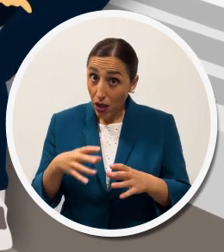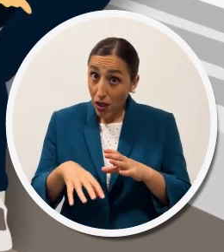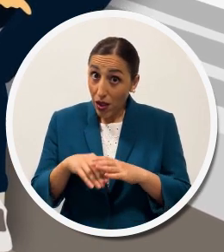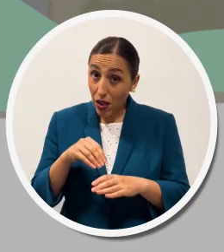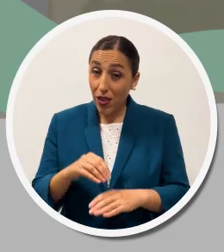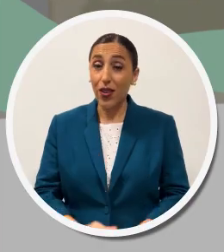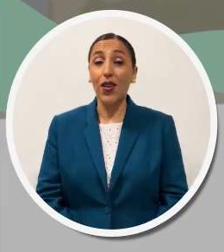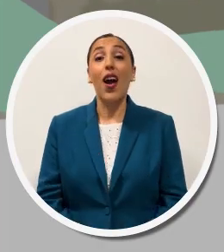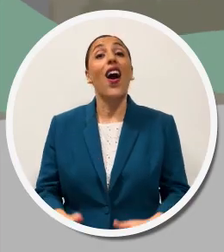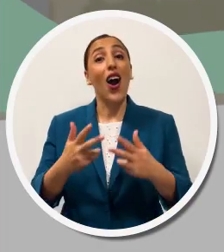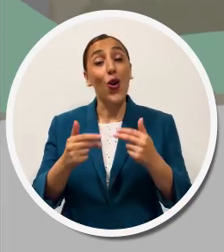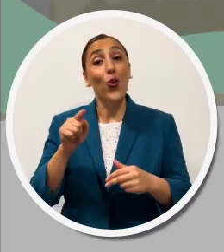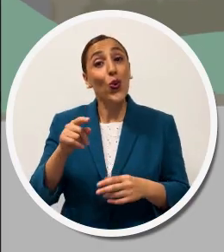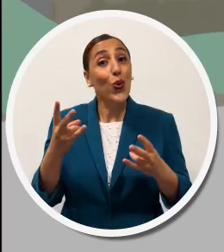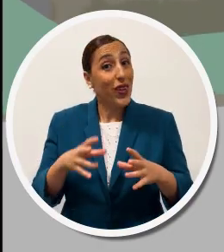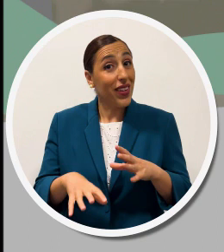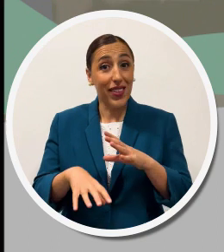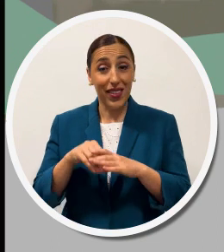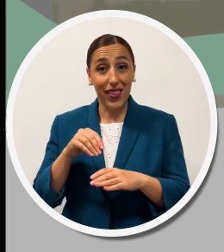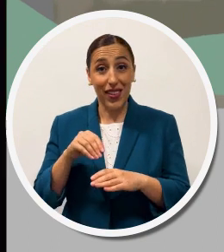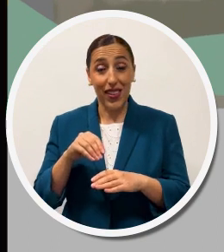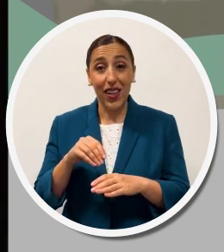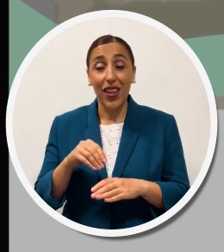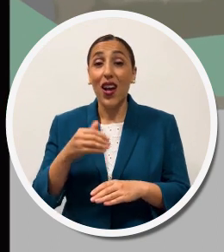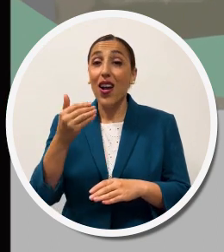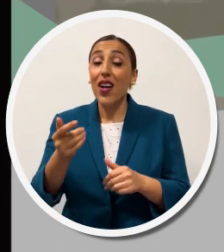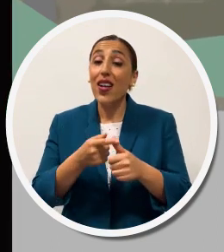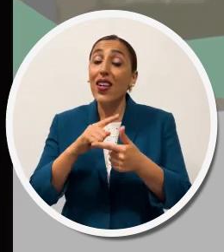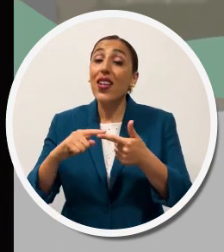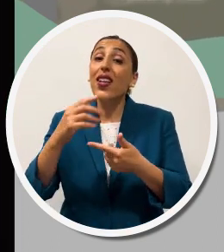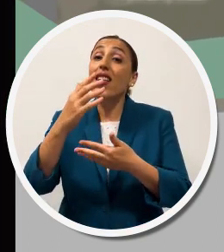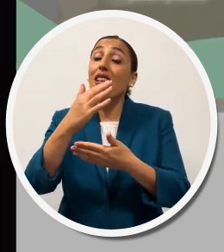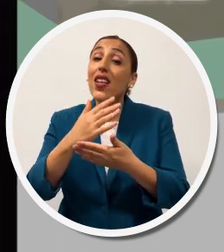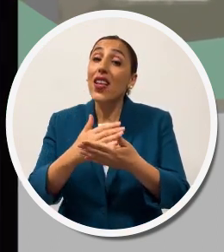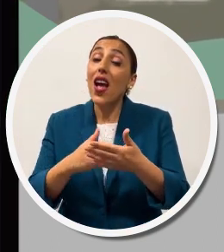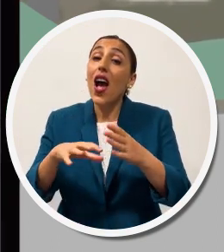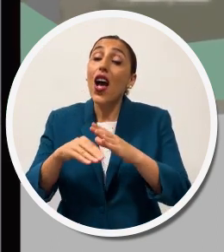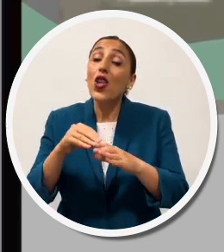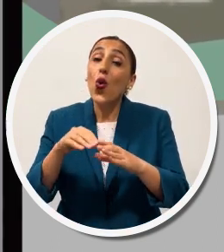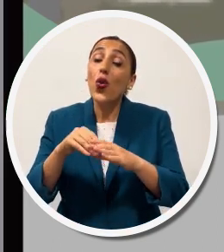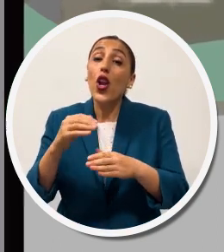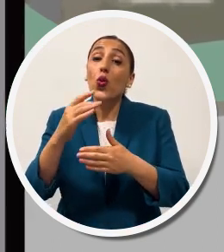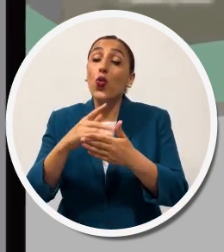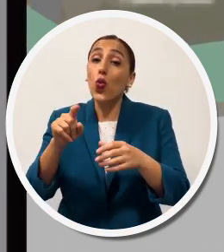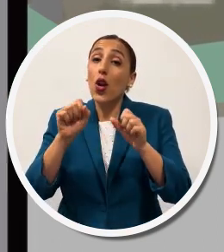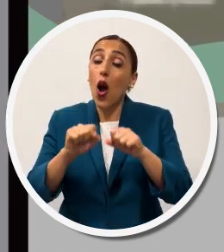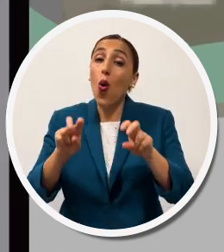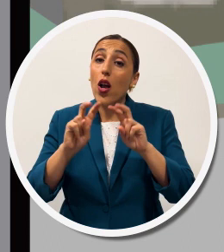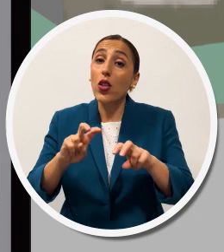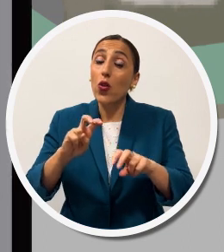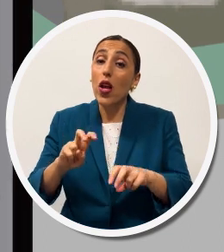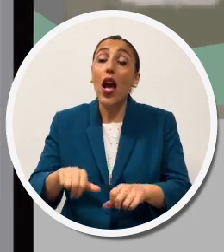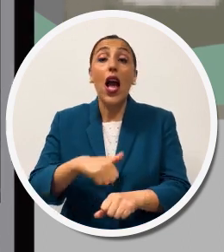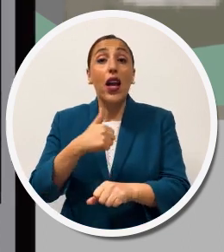ընտրողը։ Այո, հենց դու ես ընտրողը։ Քո տվյալների առկայությունը ընտրողների ցուցակում կարող է ստուգել